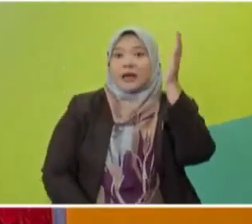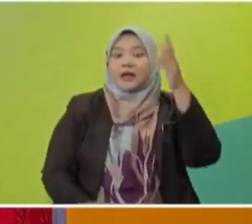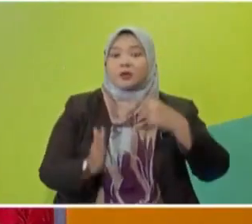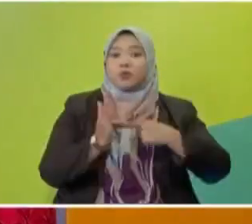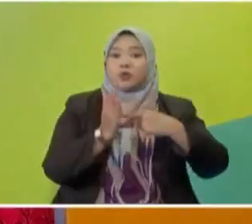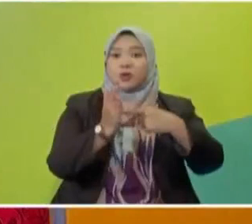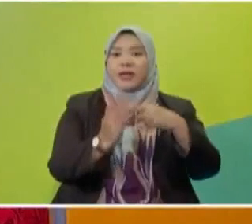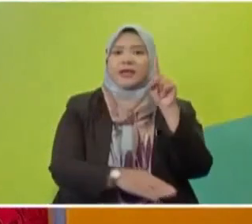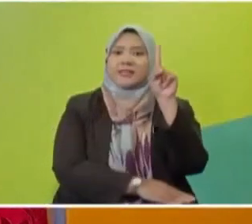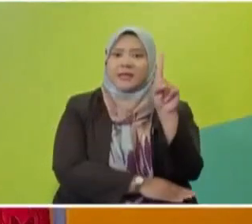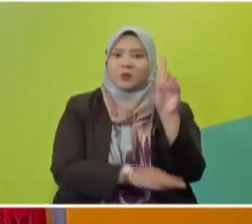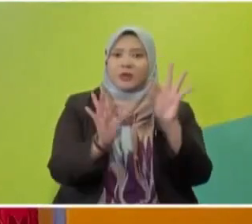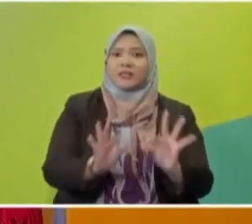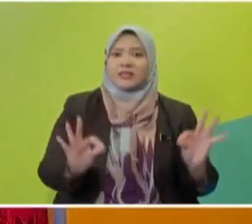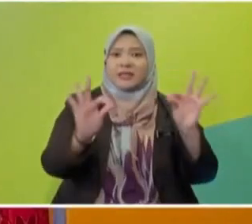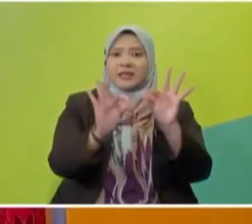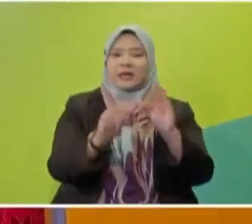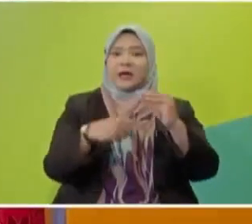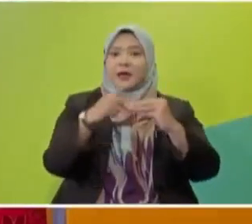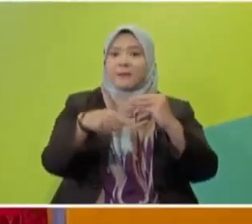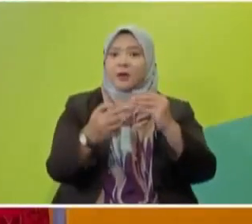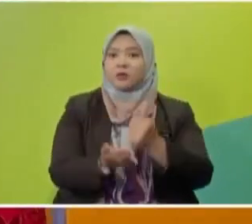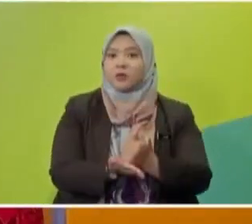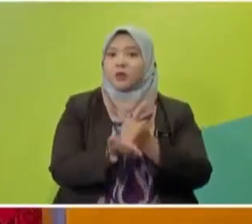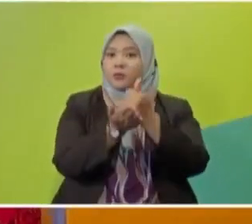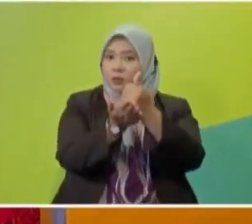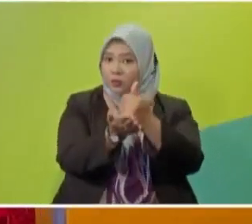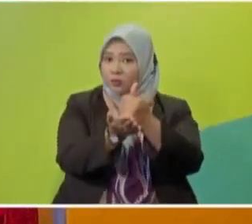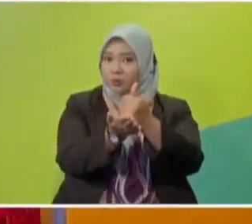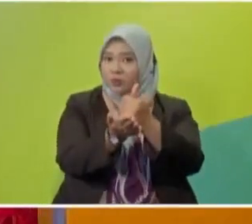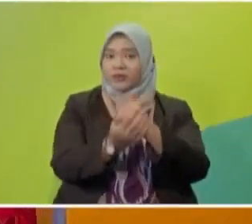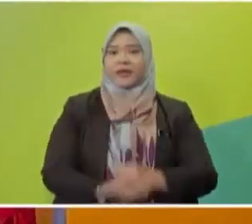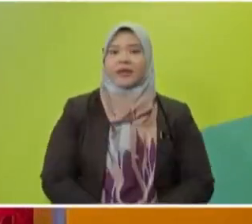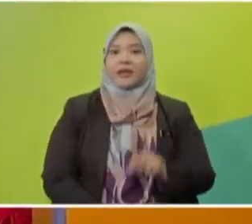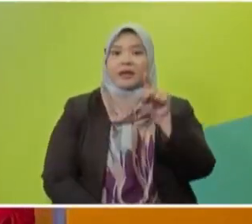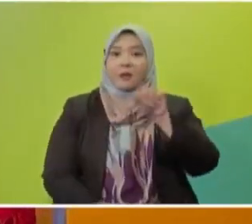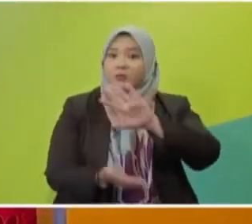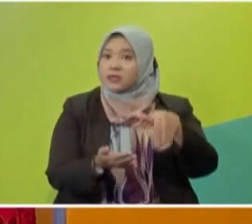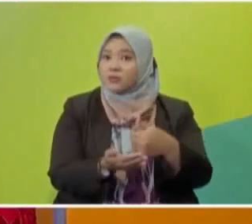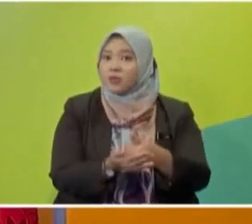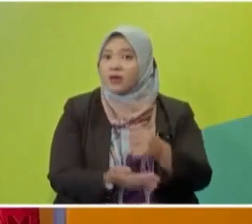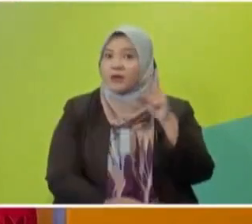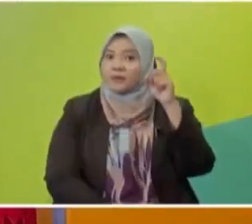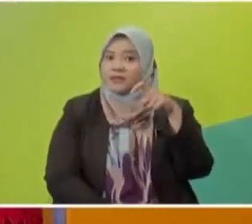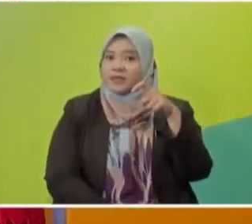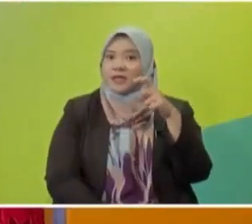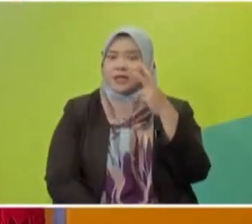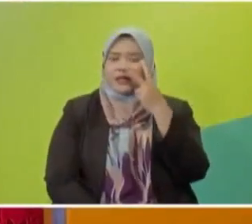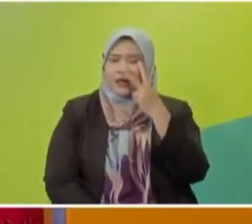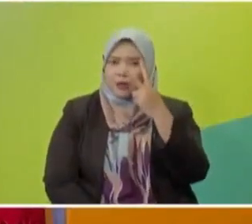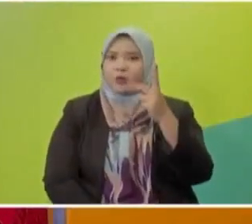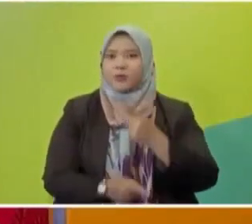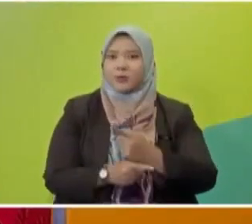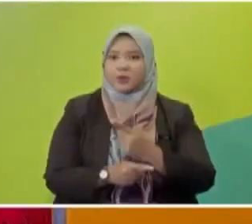menolong. Murid-murid dengar dengan teliti kerana selepas ini murid-murid akan membaca cerita